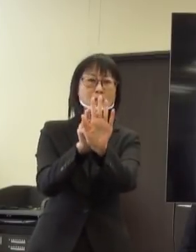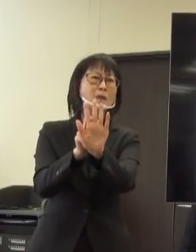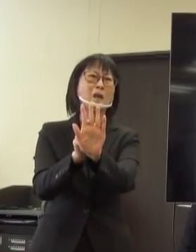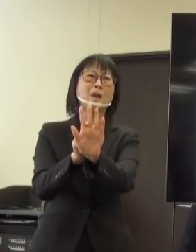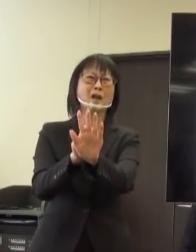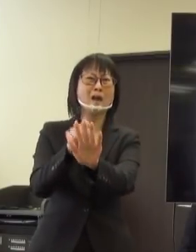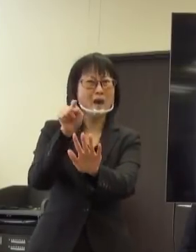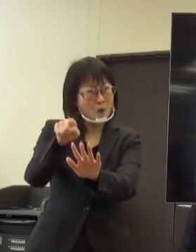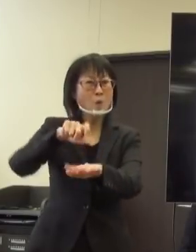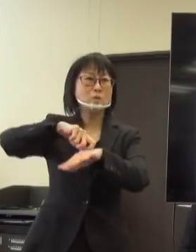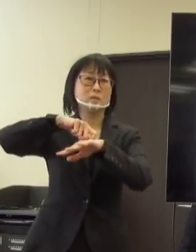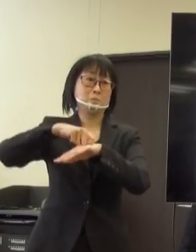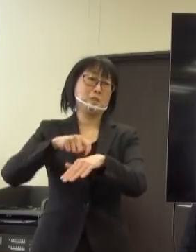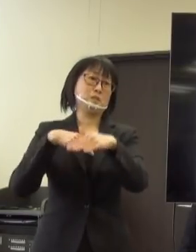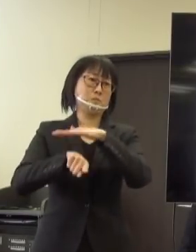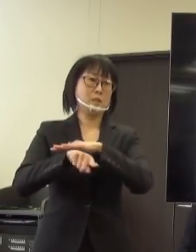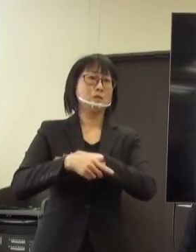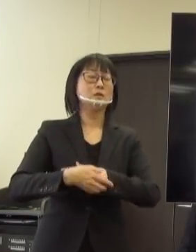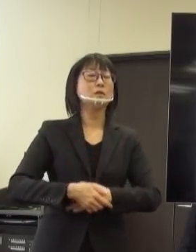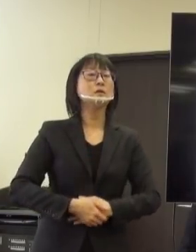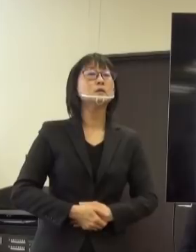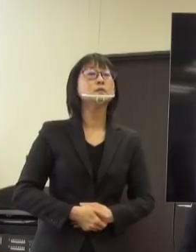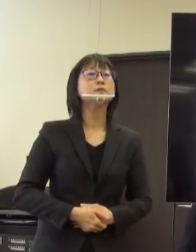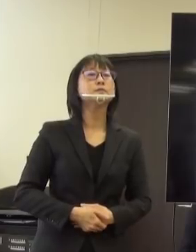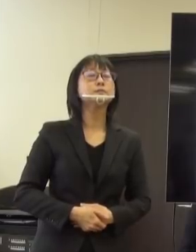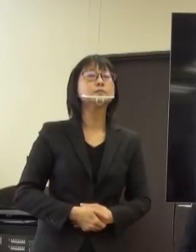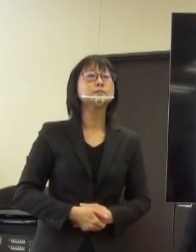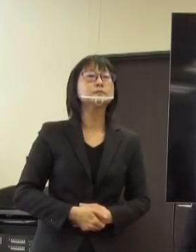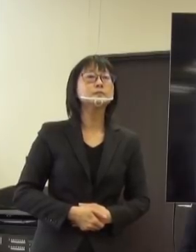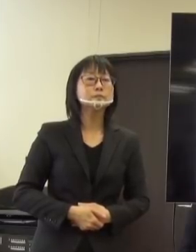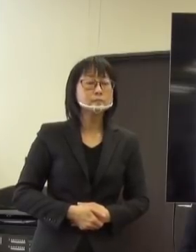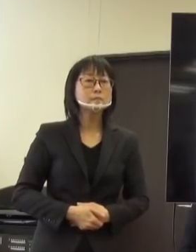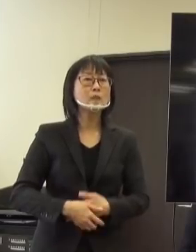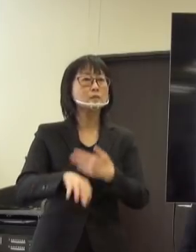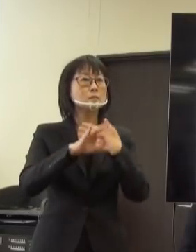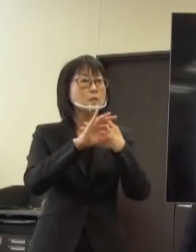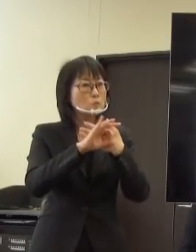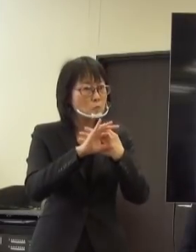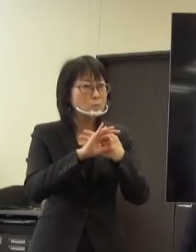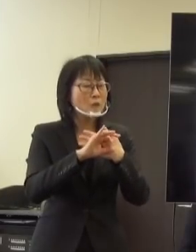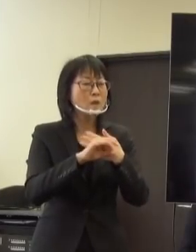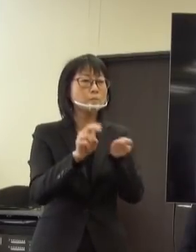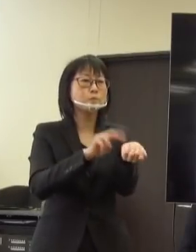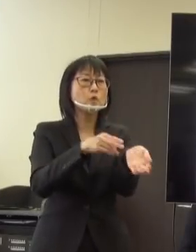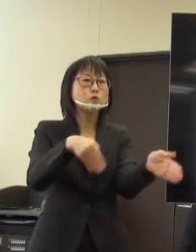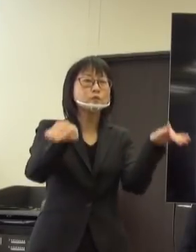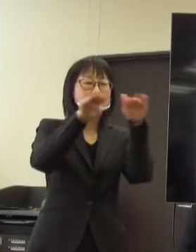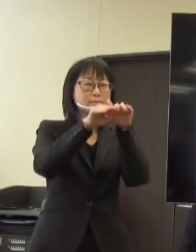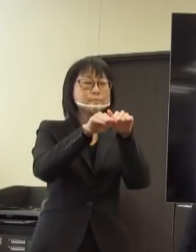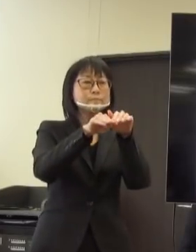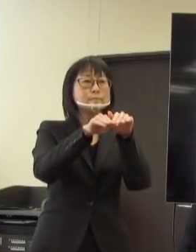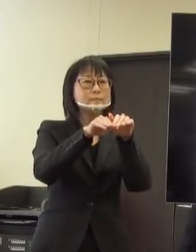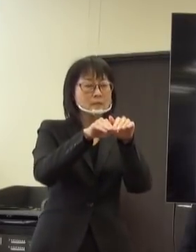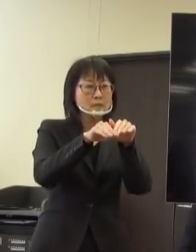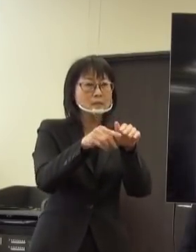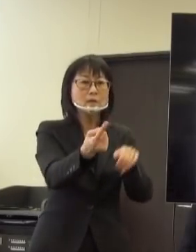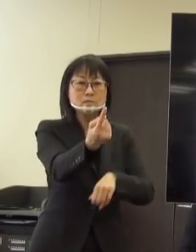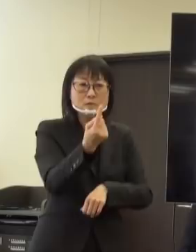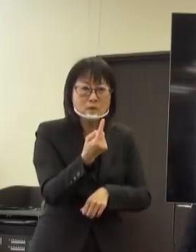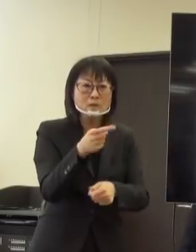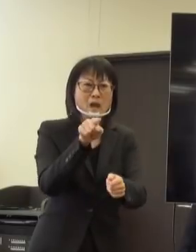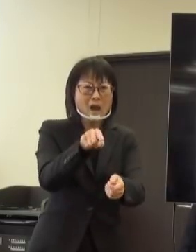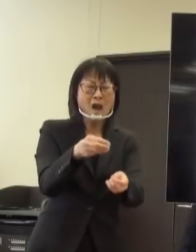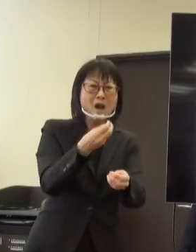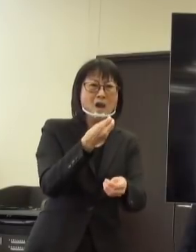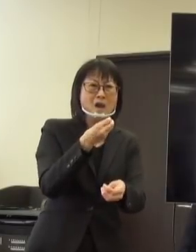と、ある病院に PCR 陽性、疑いの人が来て、じゃあ検査しましょうということで検査しています